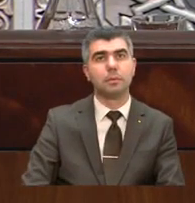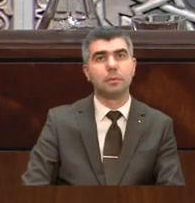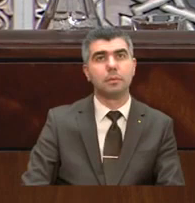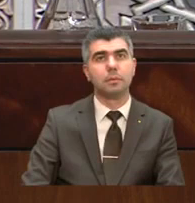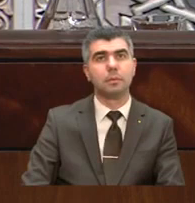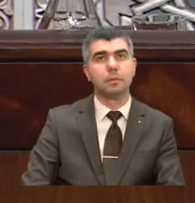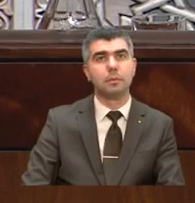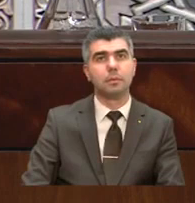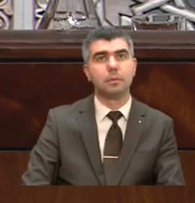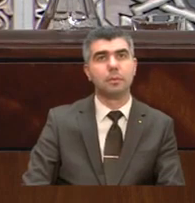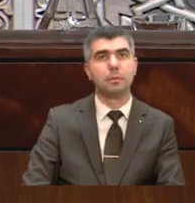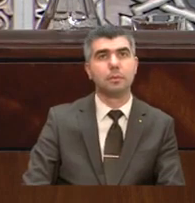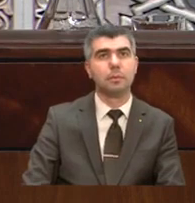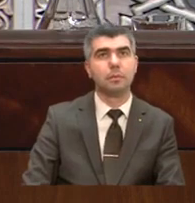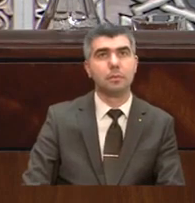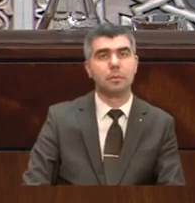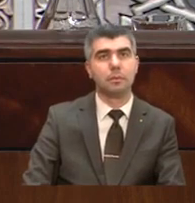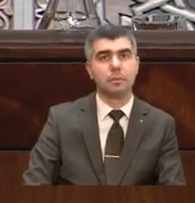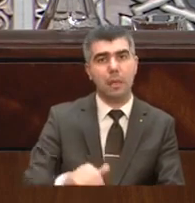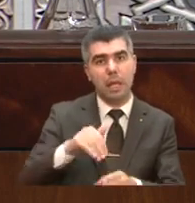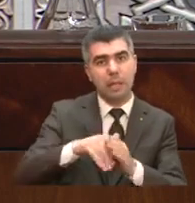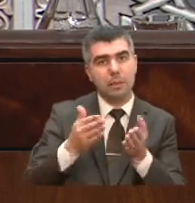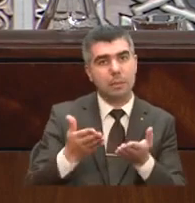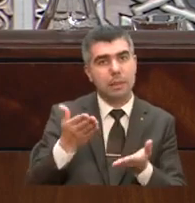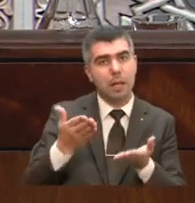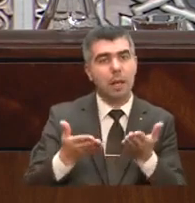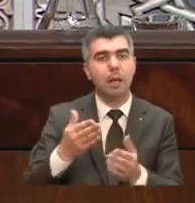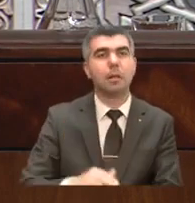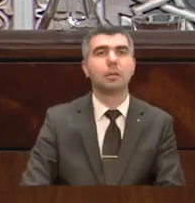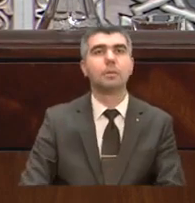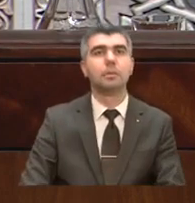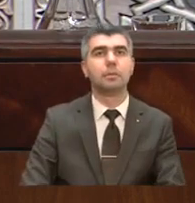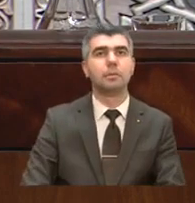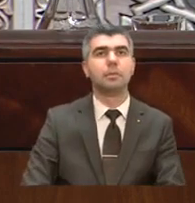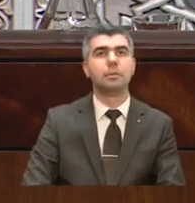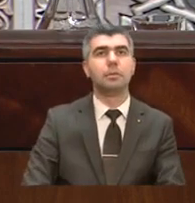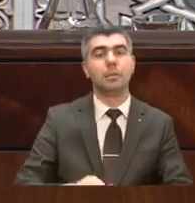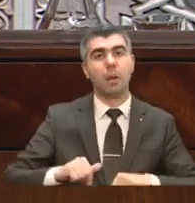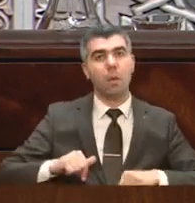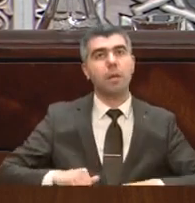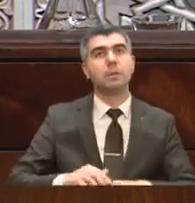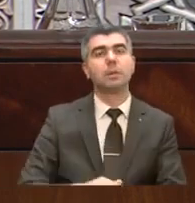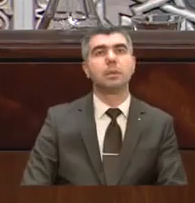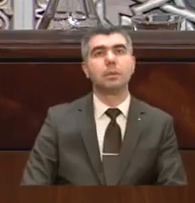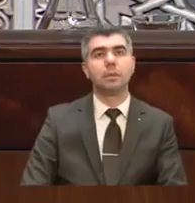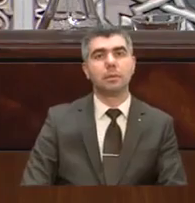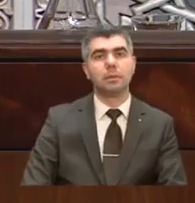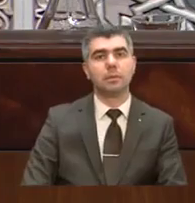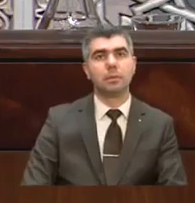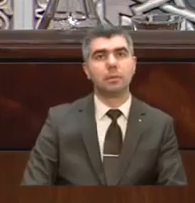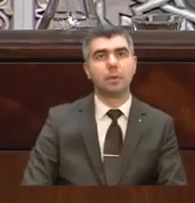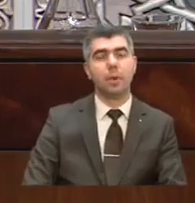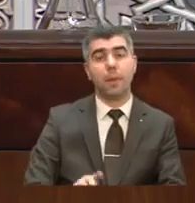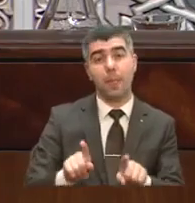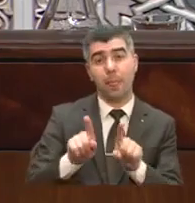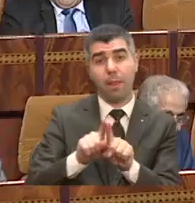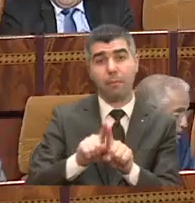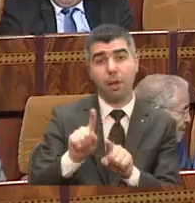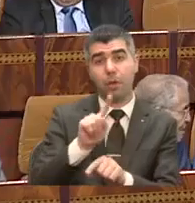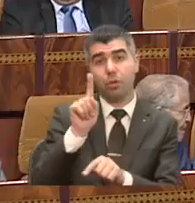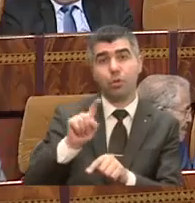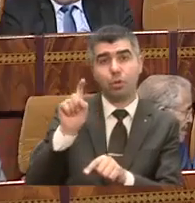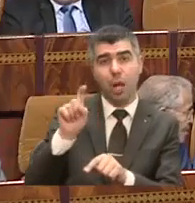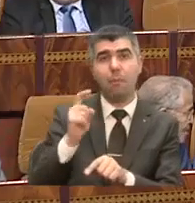تعقيب الفريق الاستقلالي، تفضل. السيد الوزير، رجل جماعه باقليم تازر